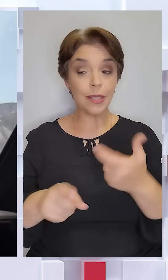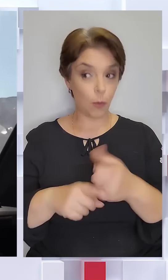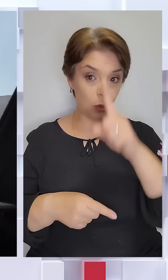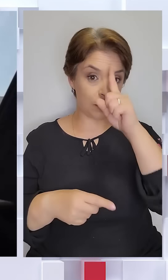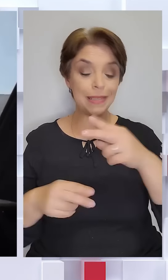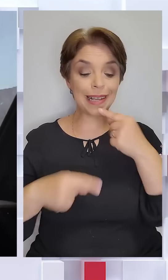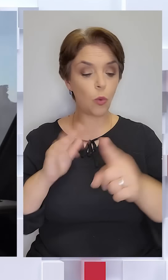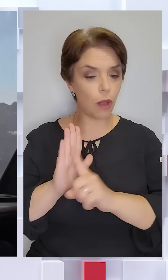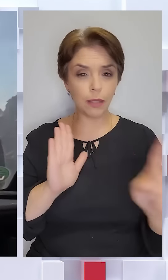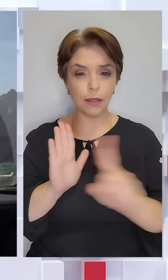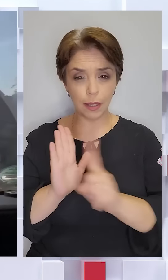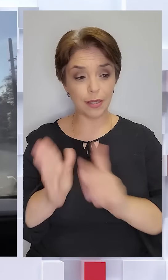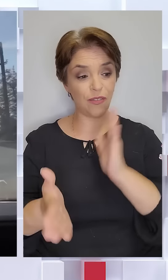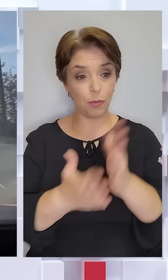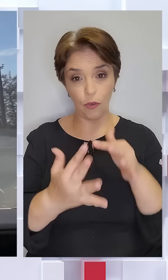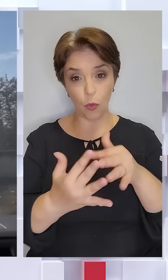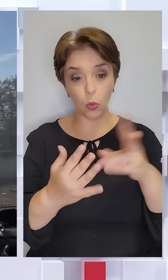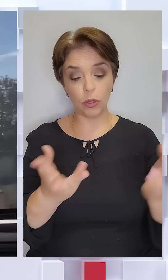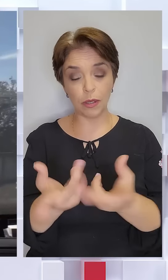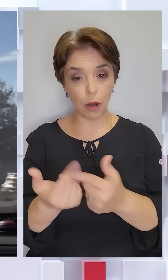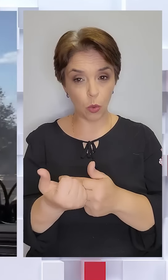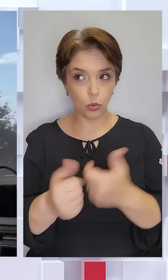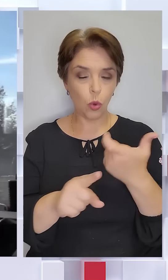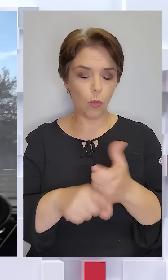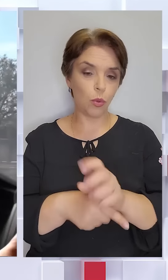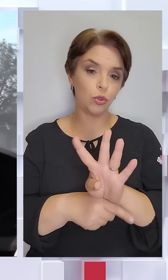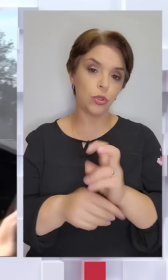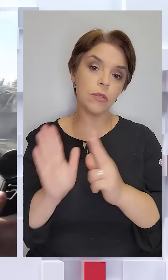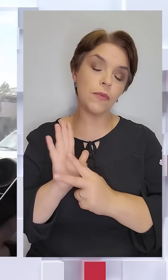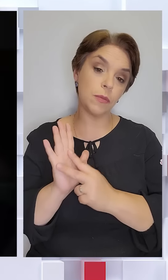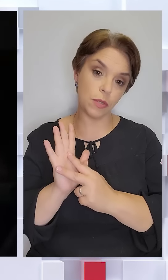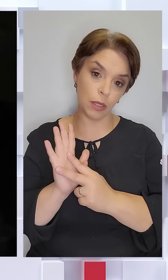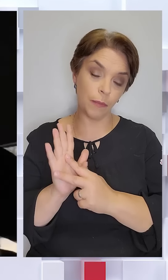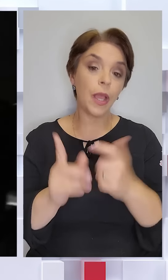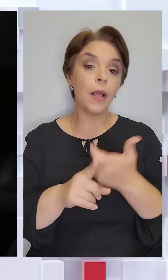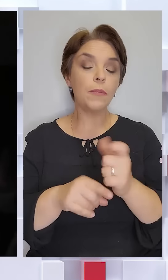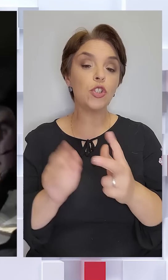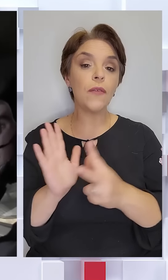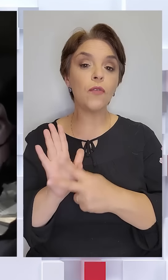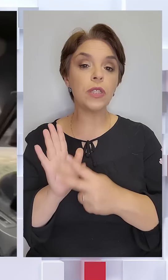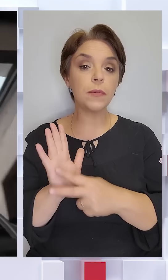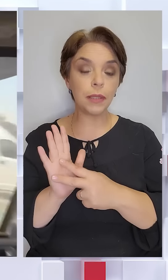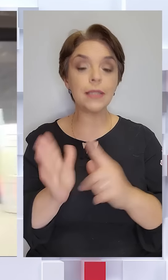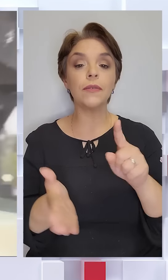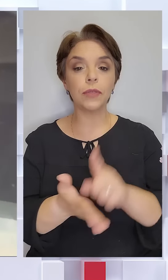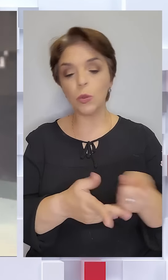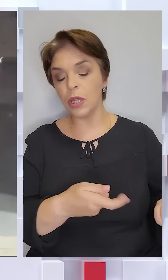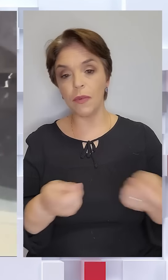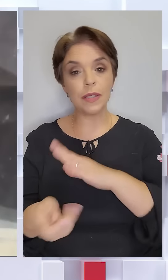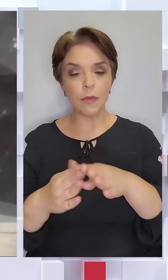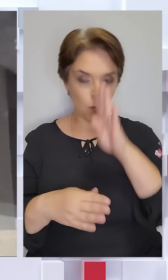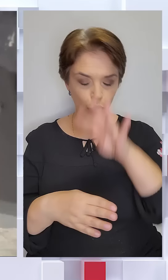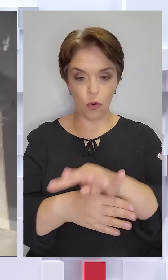понад місяць регулярних рейсів у бік фронту на їх рахунку понад 480. Більше 80 вдалося вивезти